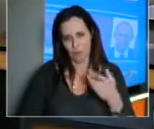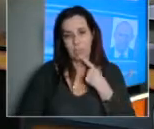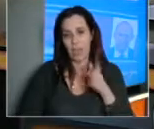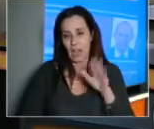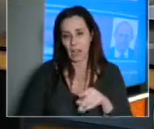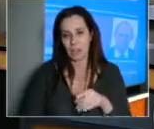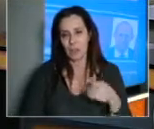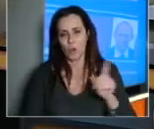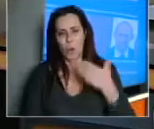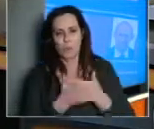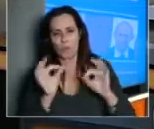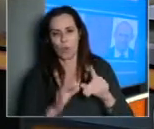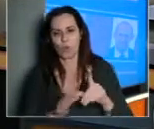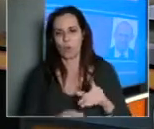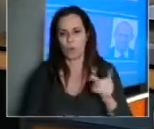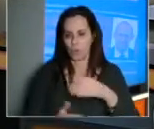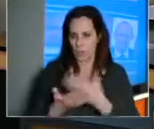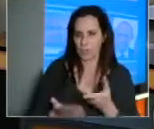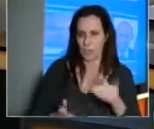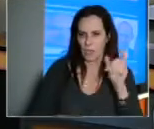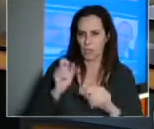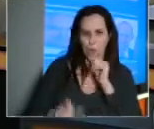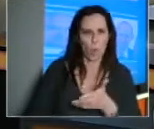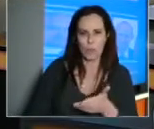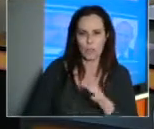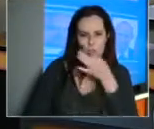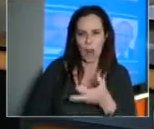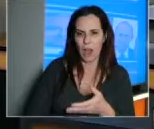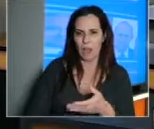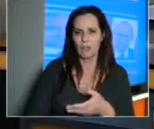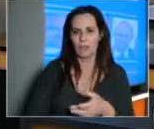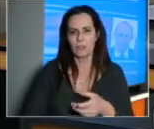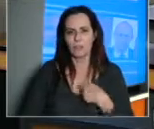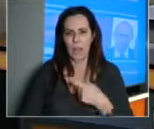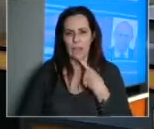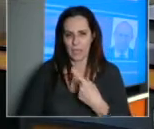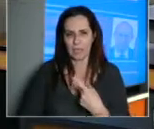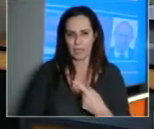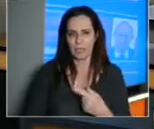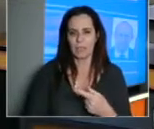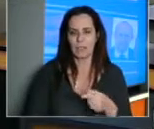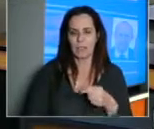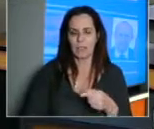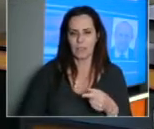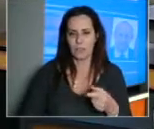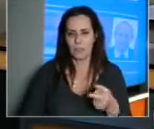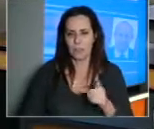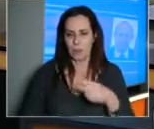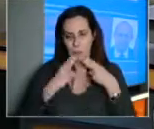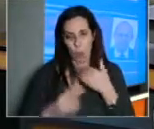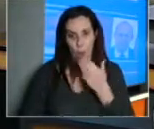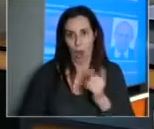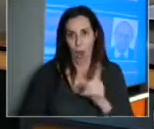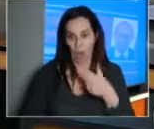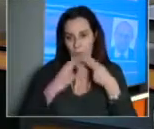אגיד לך יותר מזה. לא, כי הוא לא מציג... כל הדוח הזה, ברור שהוא לא מציג, כי הציבור לא רוצה את זה. איזו שאלה. אז מה, אם הציבור לא רוצה, אז לא צריך לעשות? לא, כי אם זה פתרון רע,